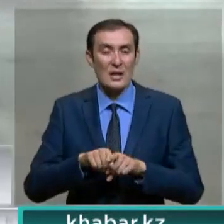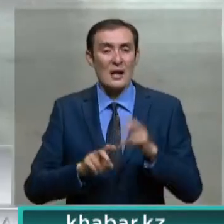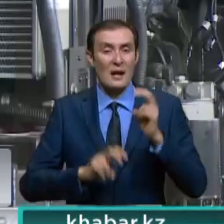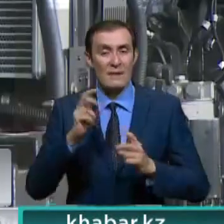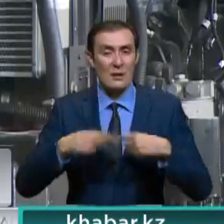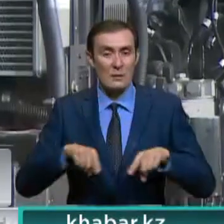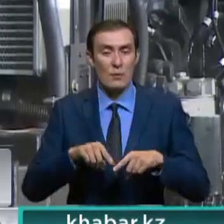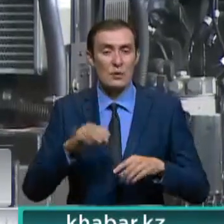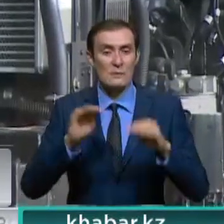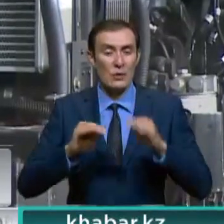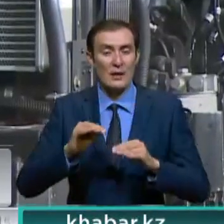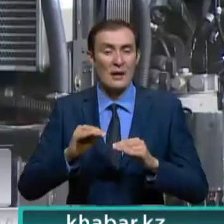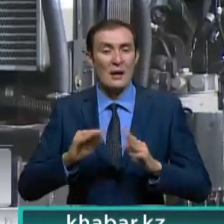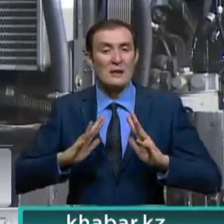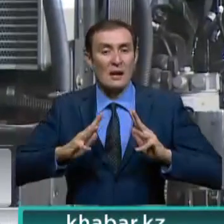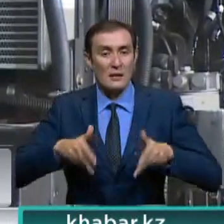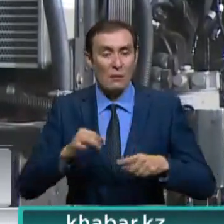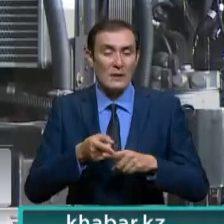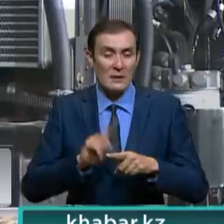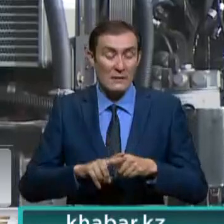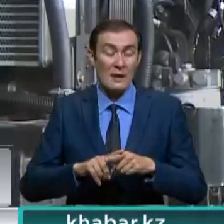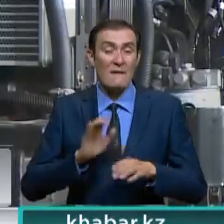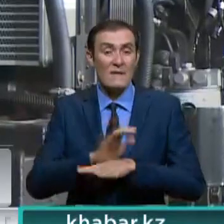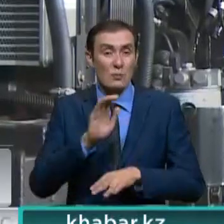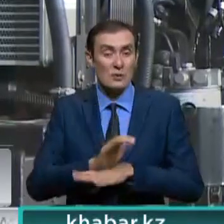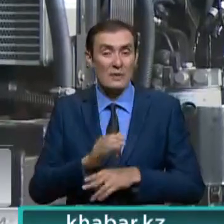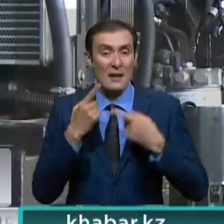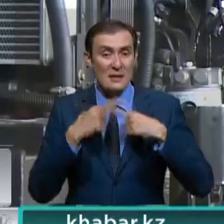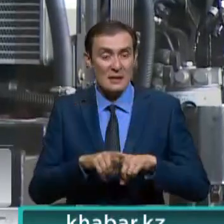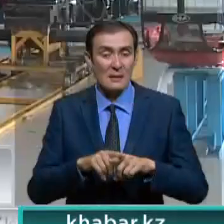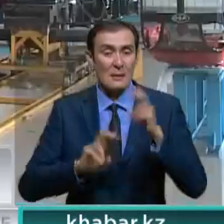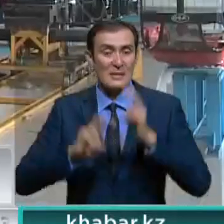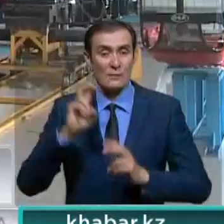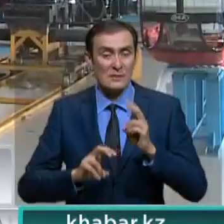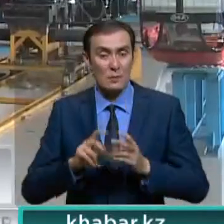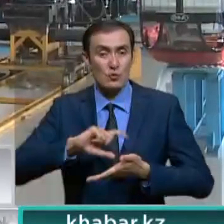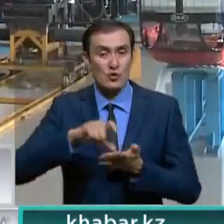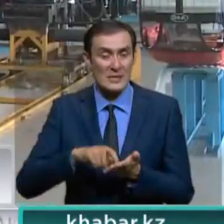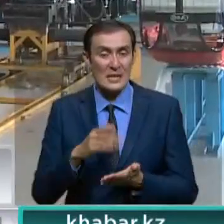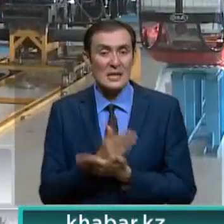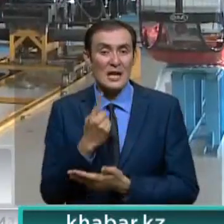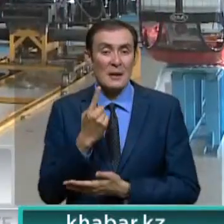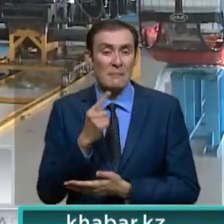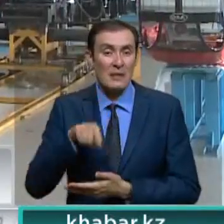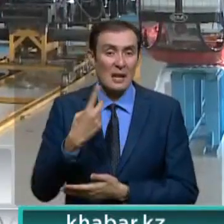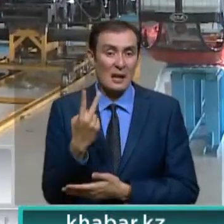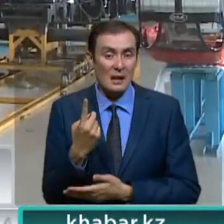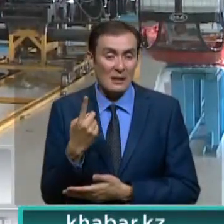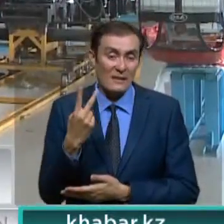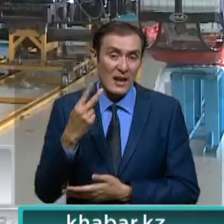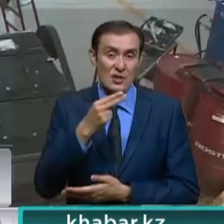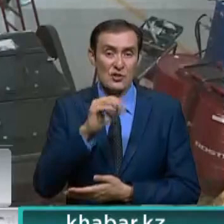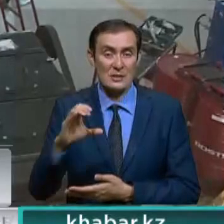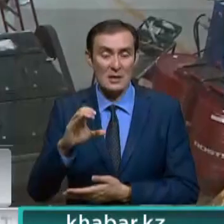конвейерную линию по сборке тракторов. Один этап выпуска техники на производственном участке составляет 1,5-2 часа.